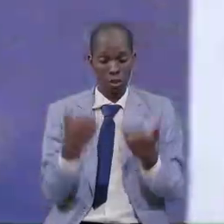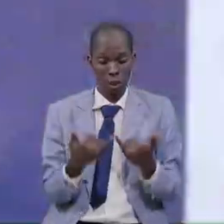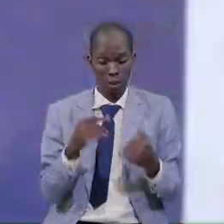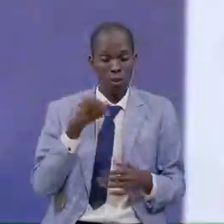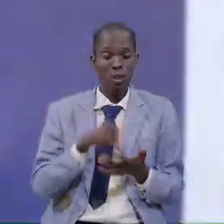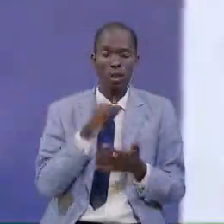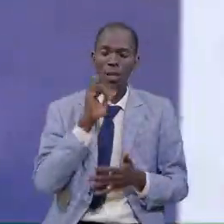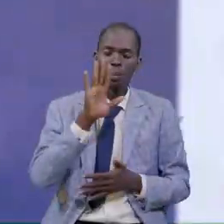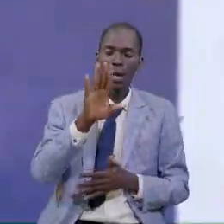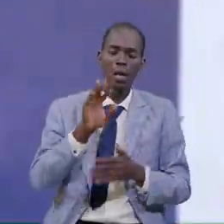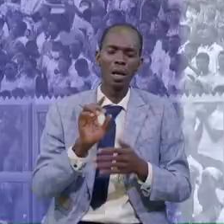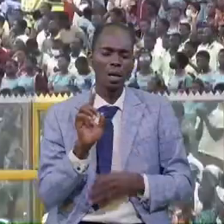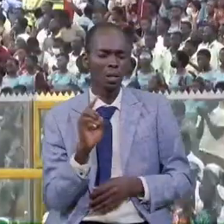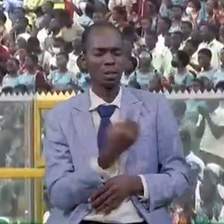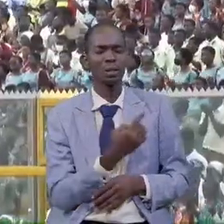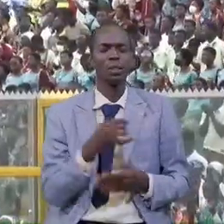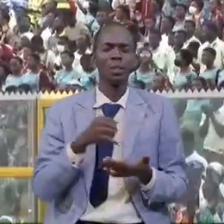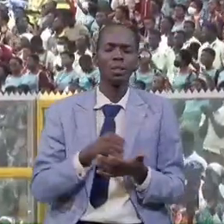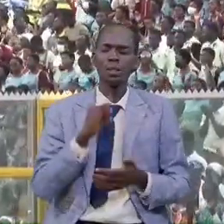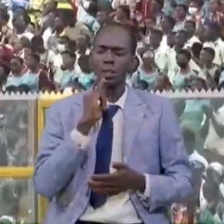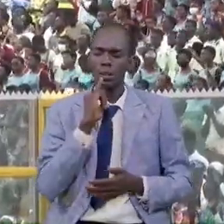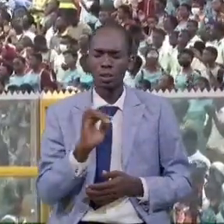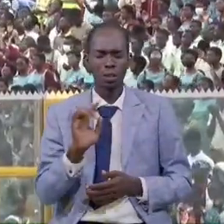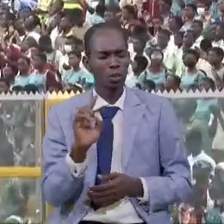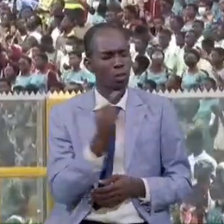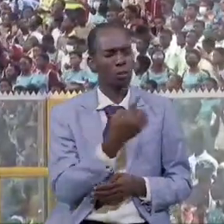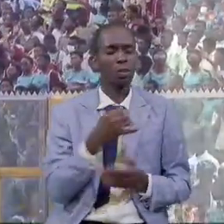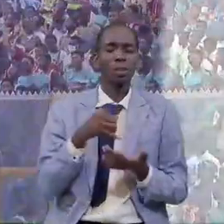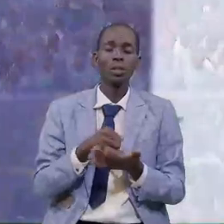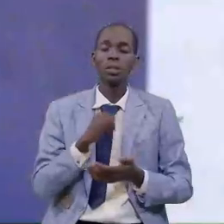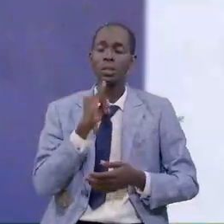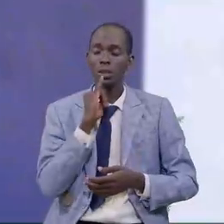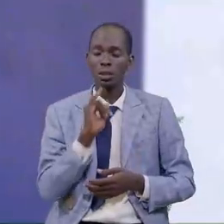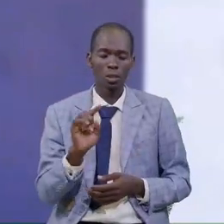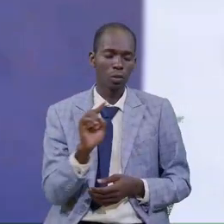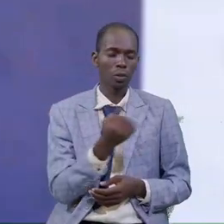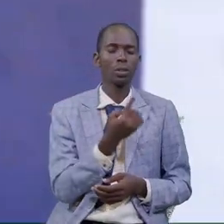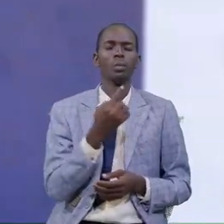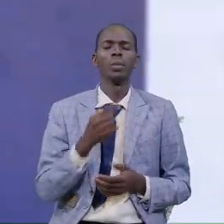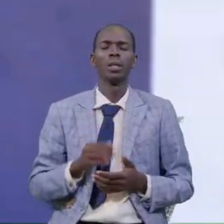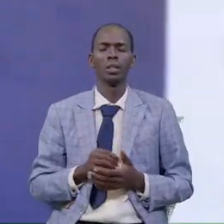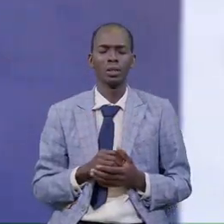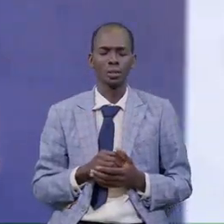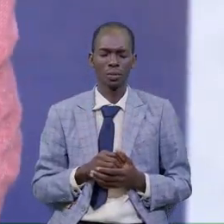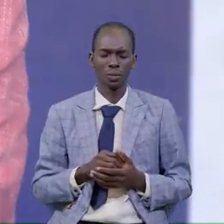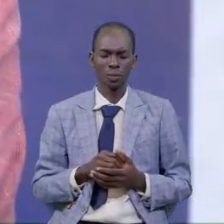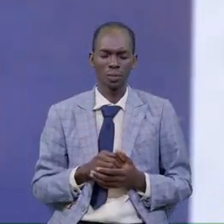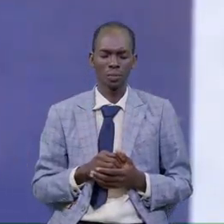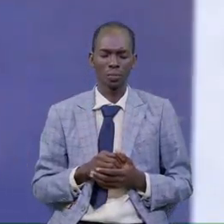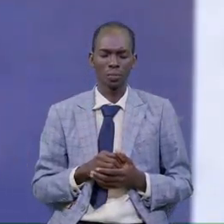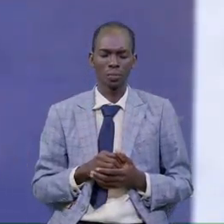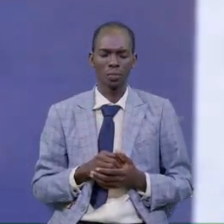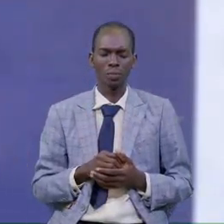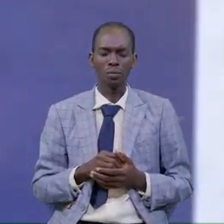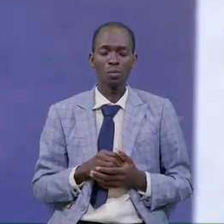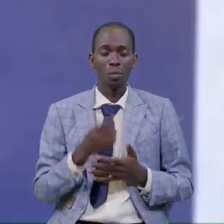tour. C'est ton tour. C'est ton tour. Ce